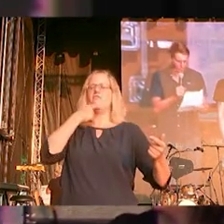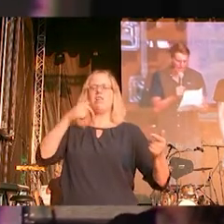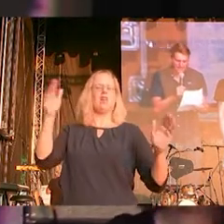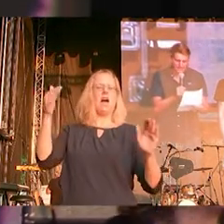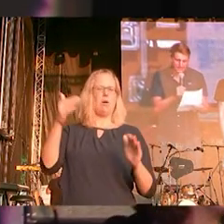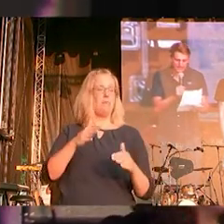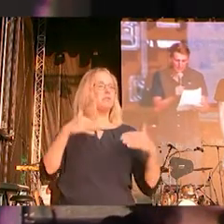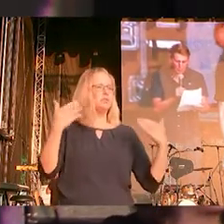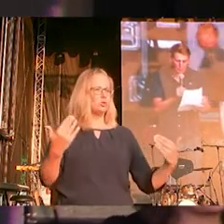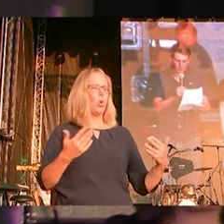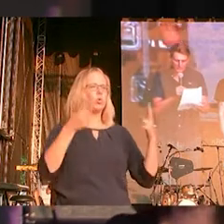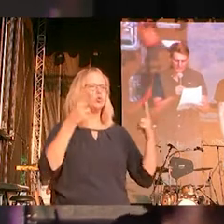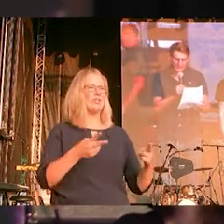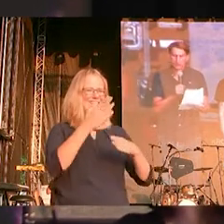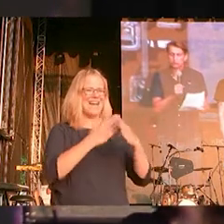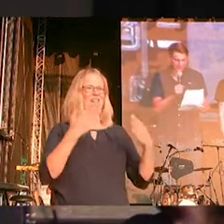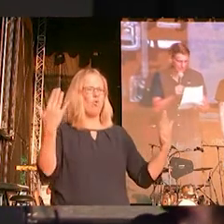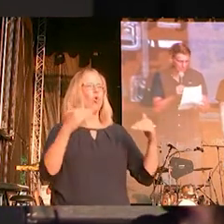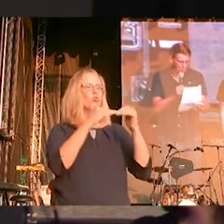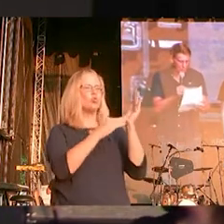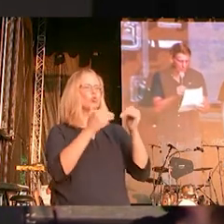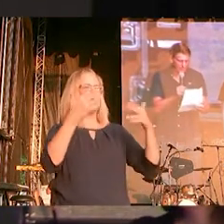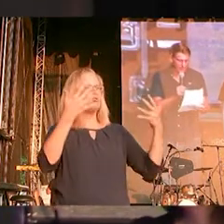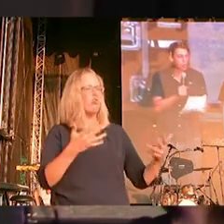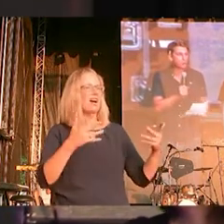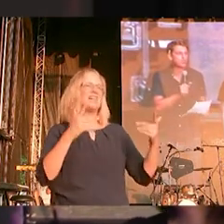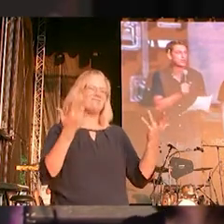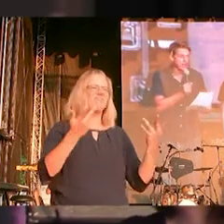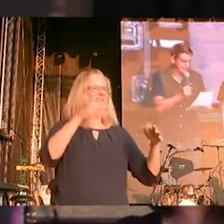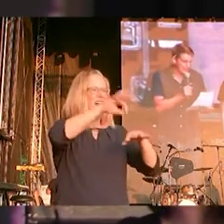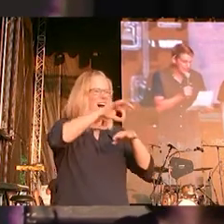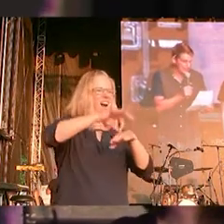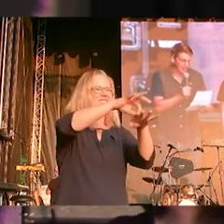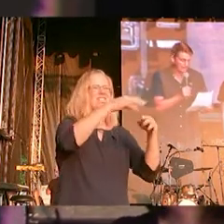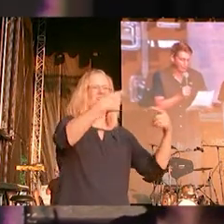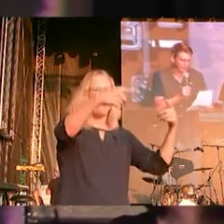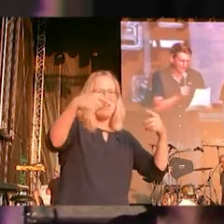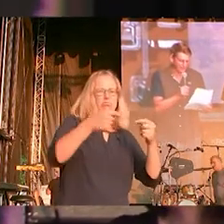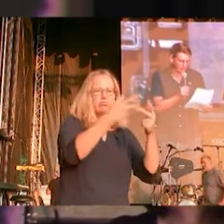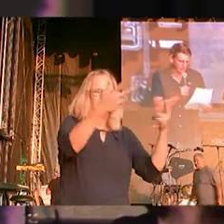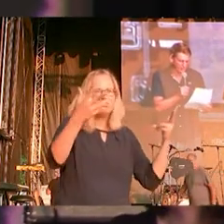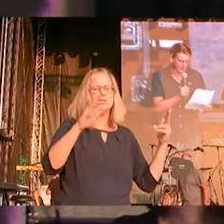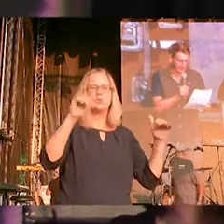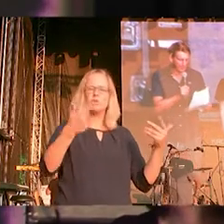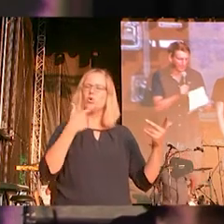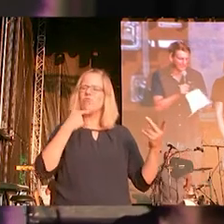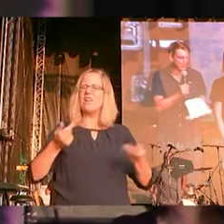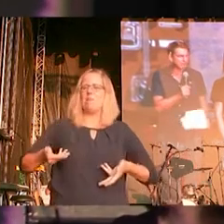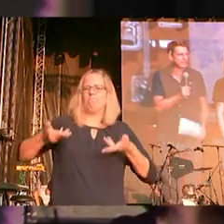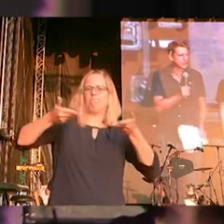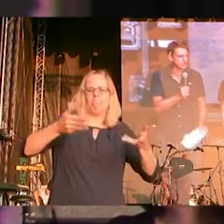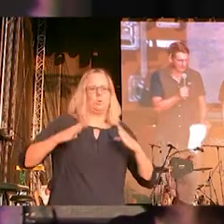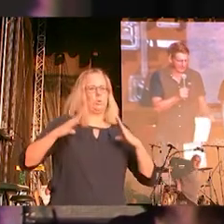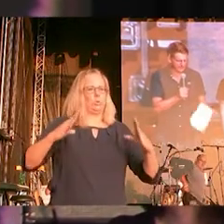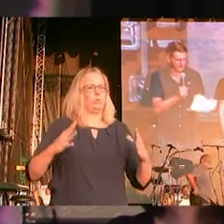wir so einerseits die bitter nötige Gesundheitsversorgung stellen und gleichzeitig als politischer Akteur in einer Polarisierung